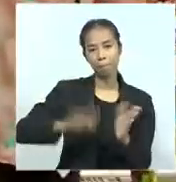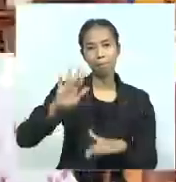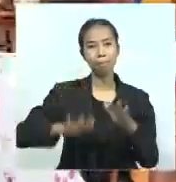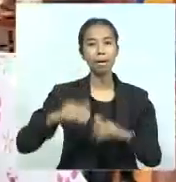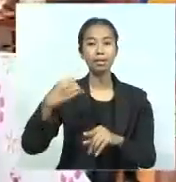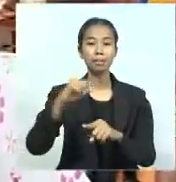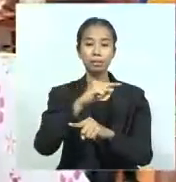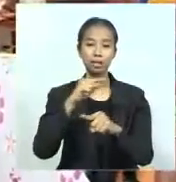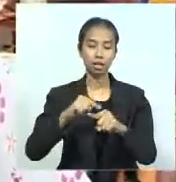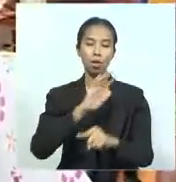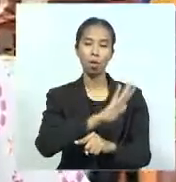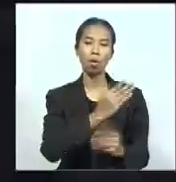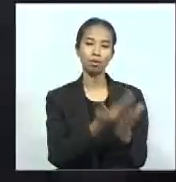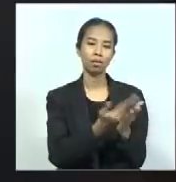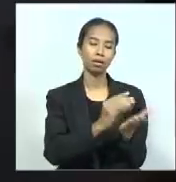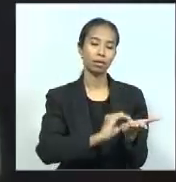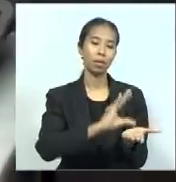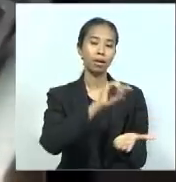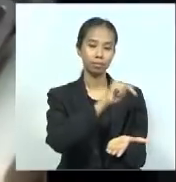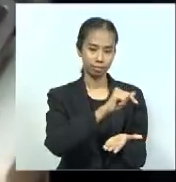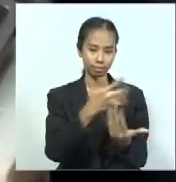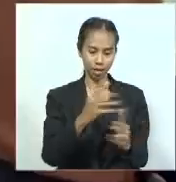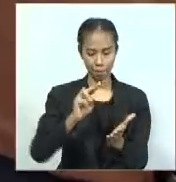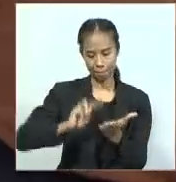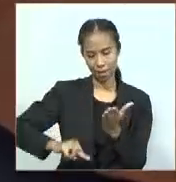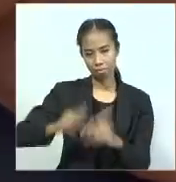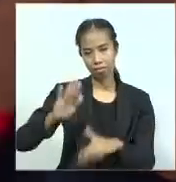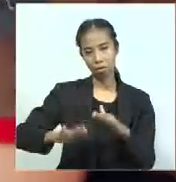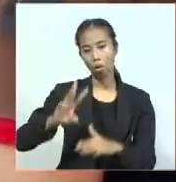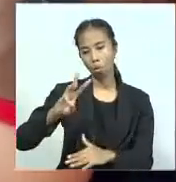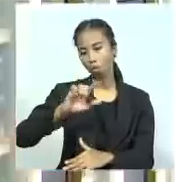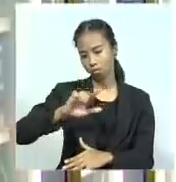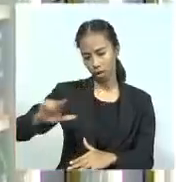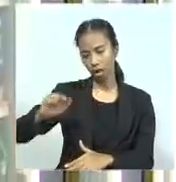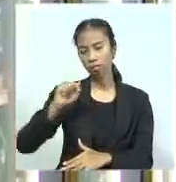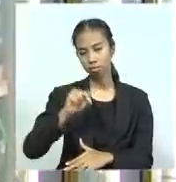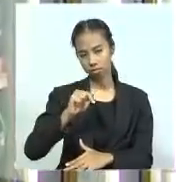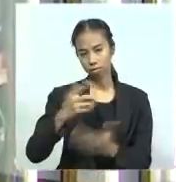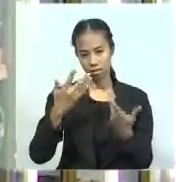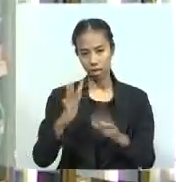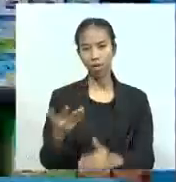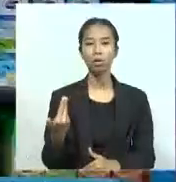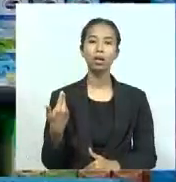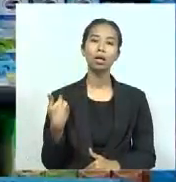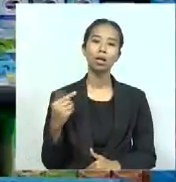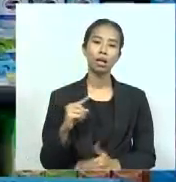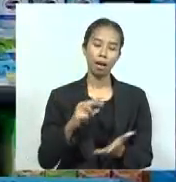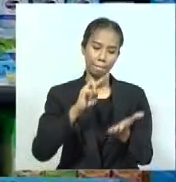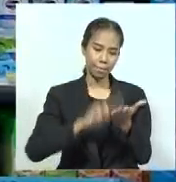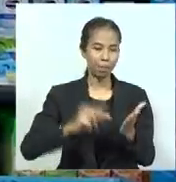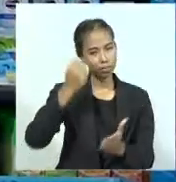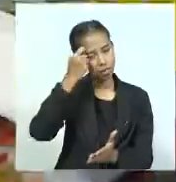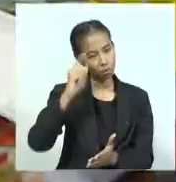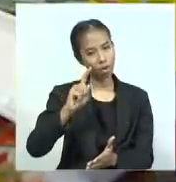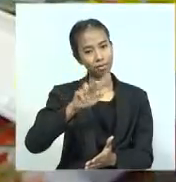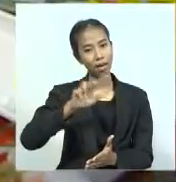ละ10ของรายได้ที่กระทำผิดแล้วก็มีโทษปรับสูงสุดถึง6ล้านบาทและมีการปรับอีกด้วยนะคะวันละ